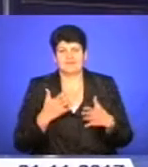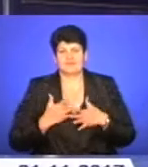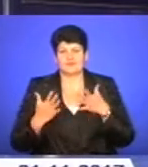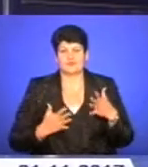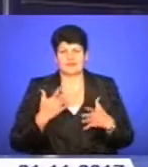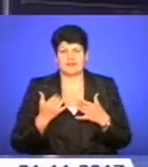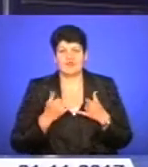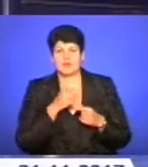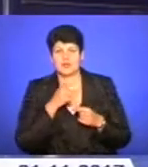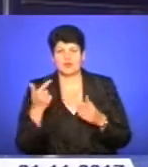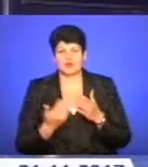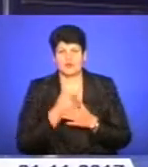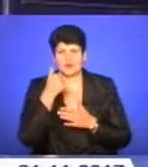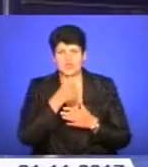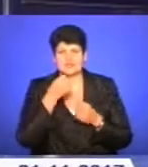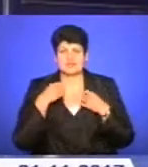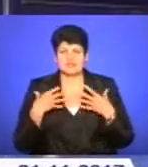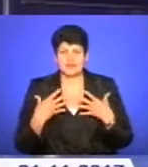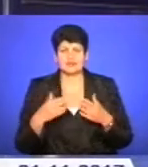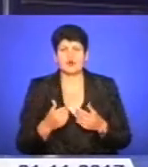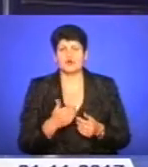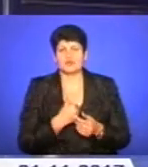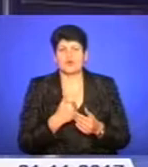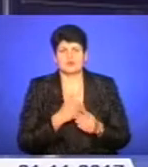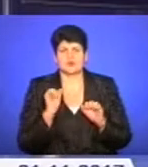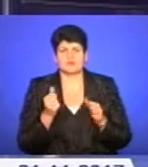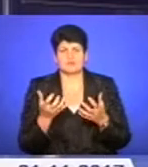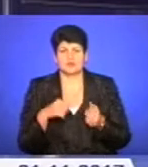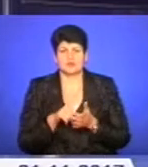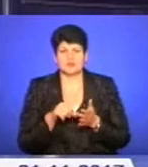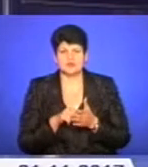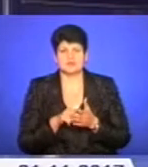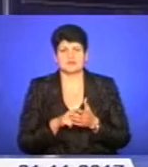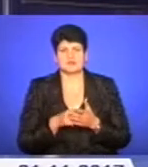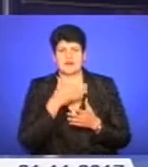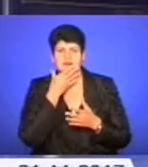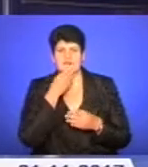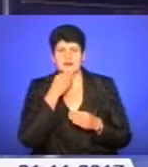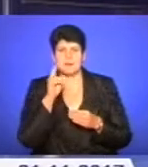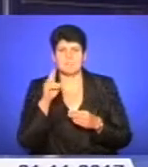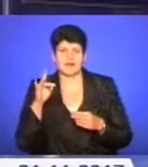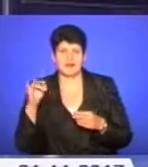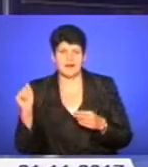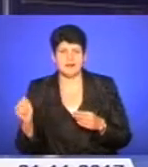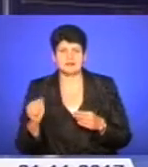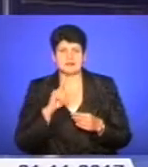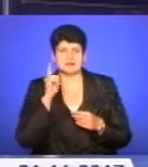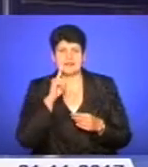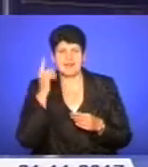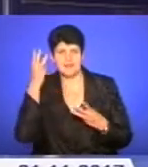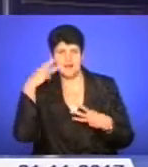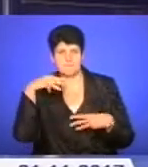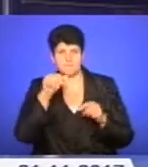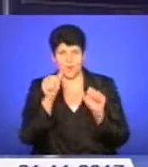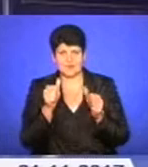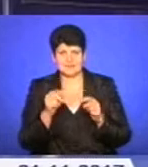новорічно-різдвяних свят. Участь у конкурсі можуть взяти всі охочі у номінаціях «Карнавал прикрас», «Зелена модниця» та «Настрій, дарований